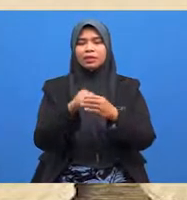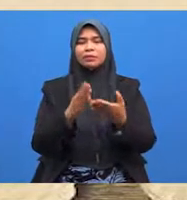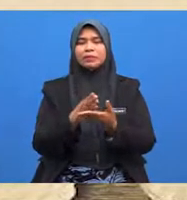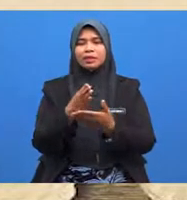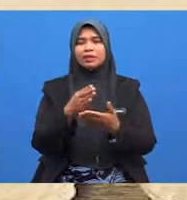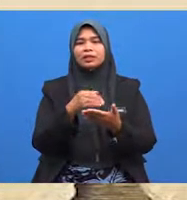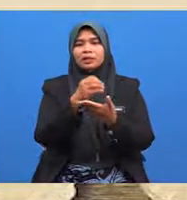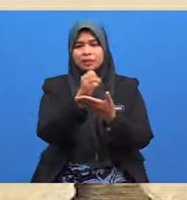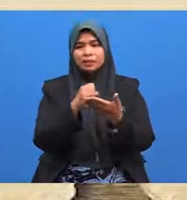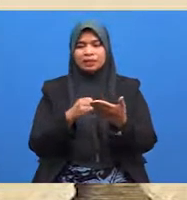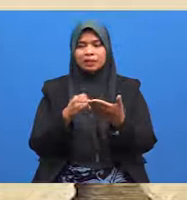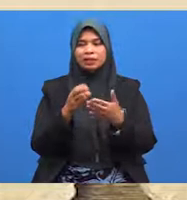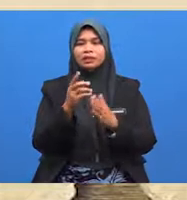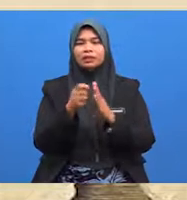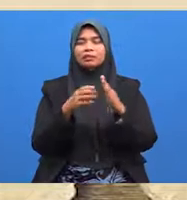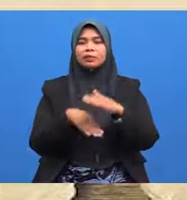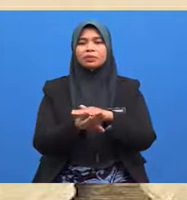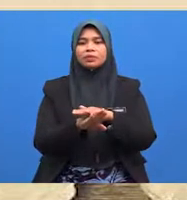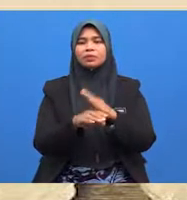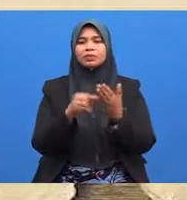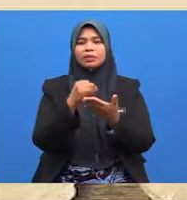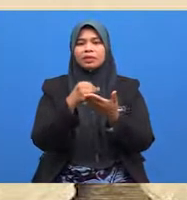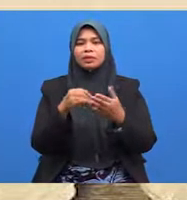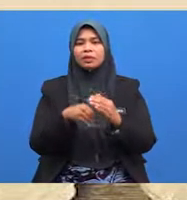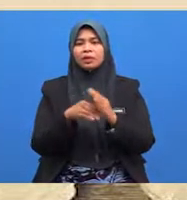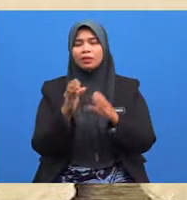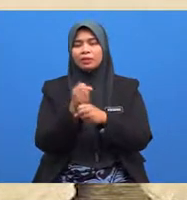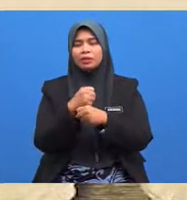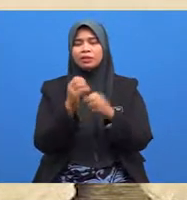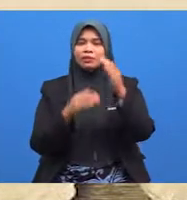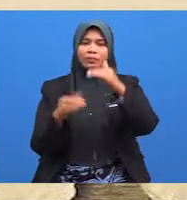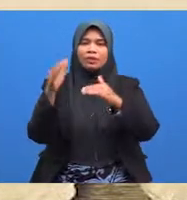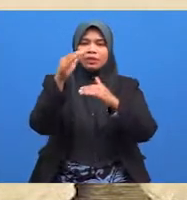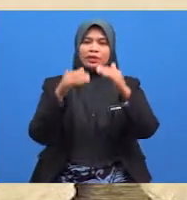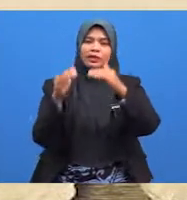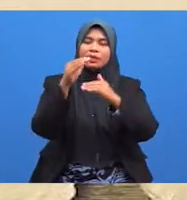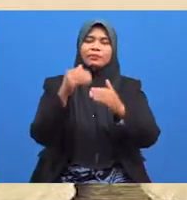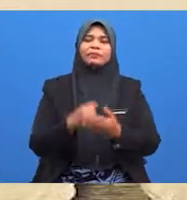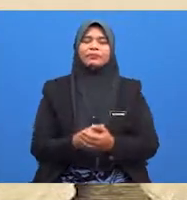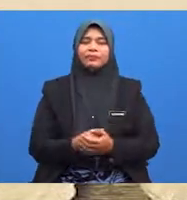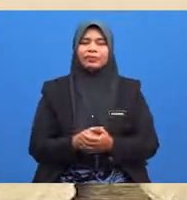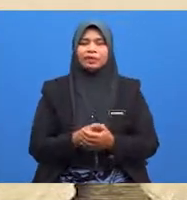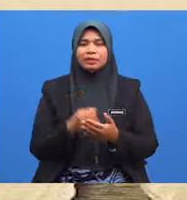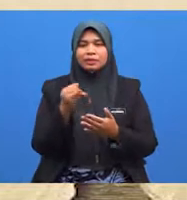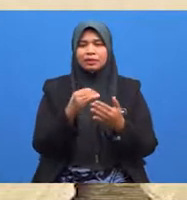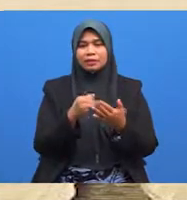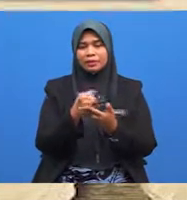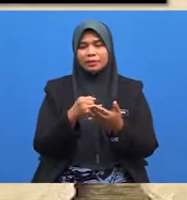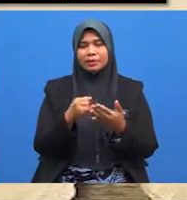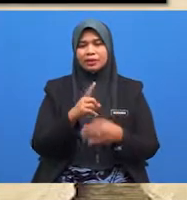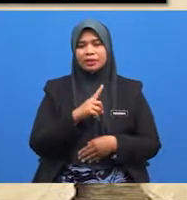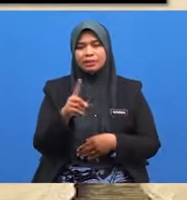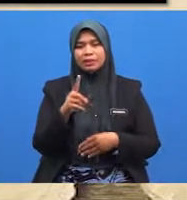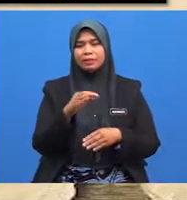kesenian, termasuk seni dalam bentuk binaan. Seni bina Islam yang terdapat